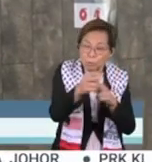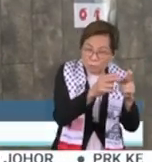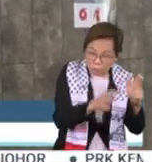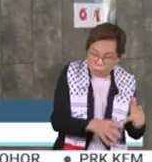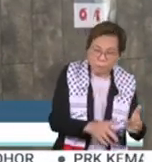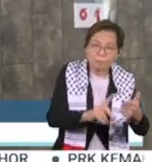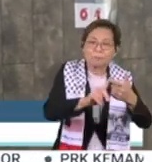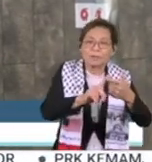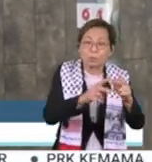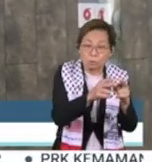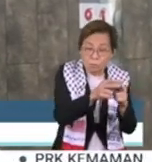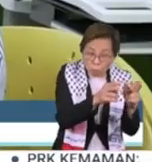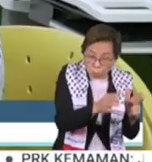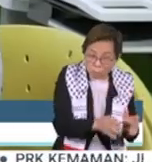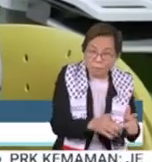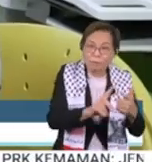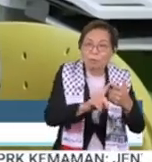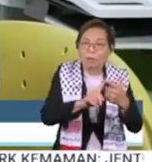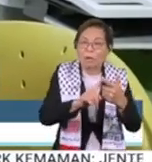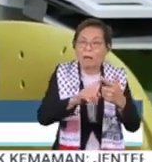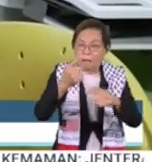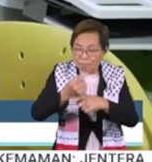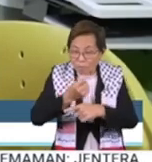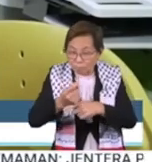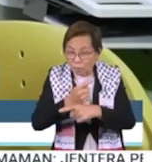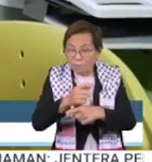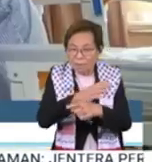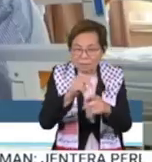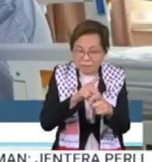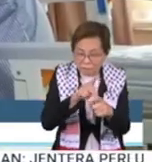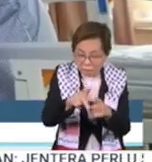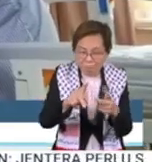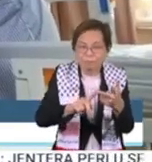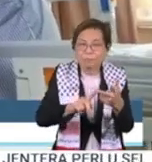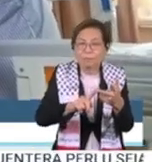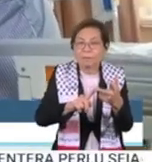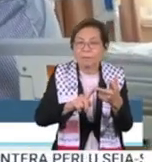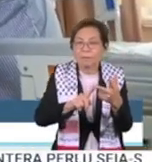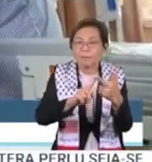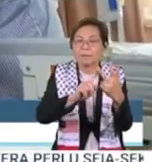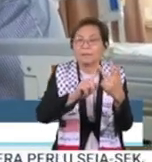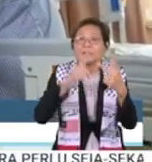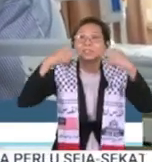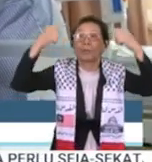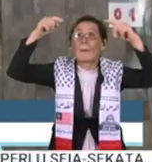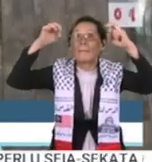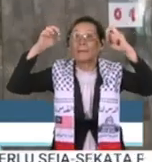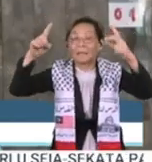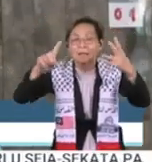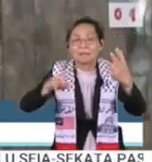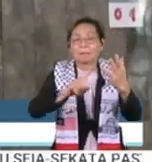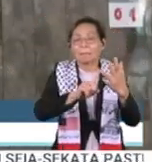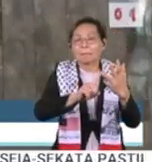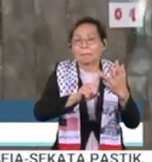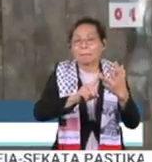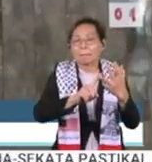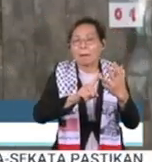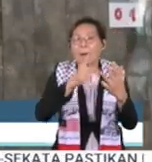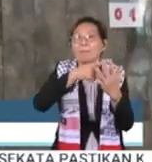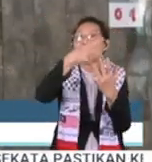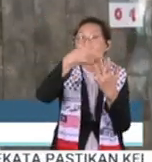keusahawanan. Yang kedua, program latihan dan kerjaya. Yang ketiga, program kecemerlangan pendidikan. Dan yang keempat,